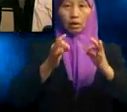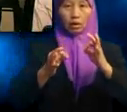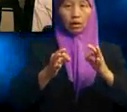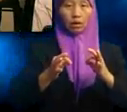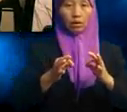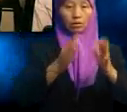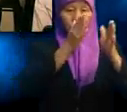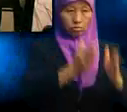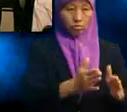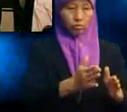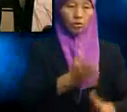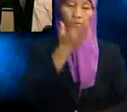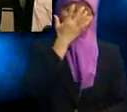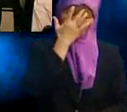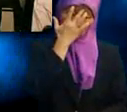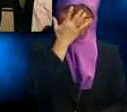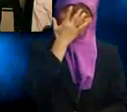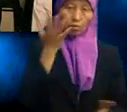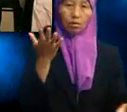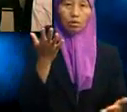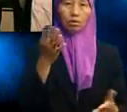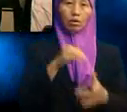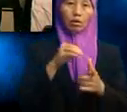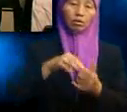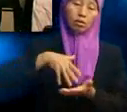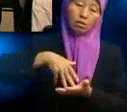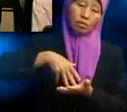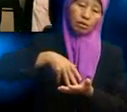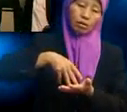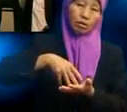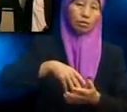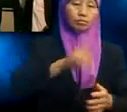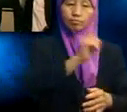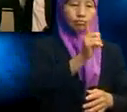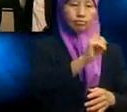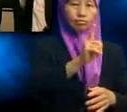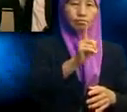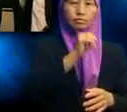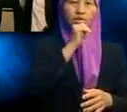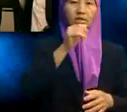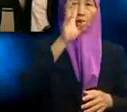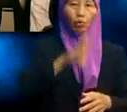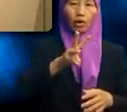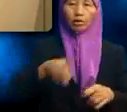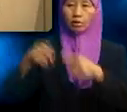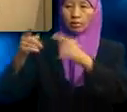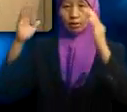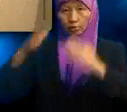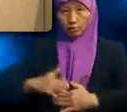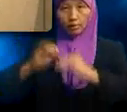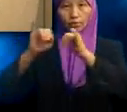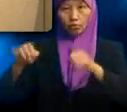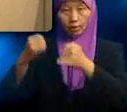itu tidak sihat ataupun uzur, dia tidak diwajibkan untuk menunaikan solat